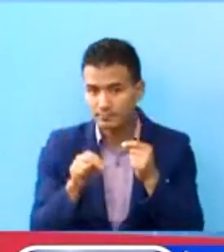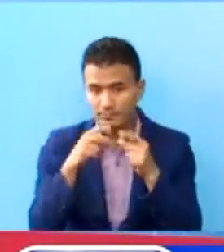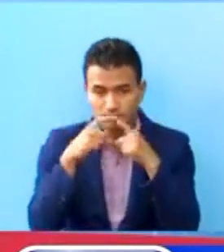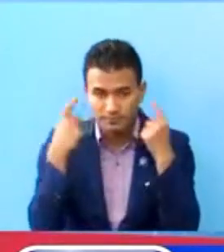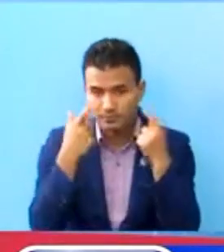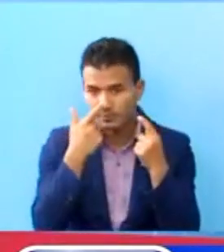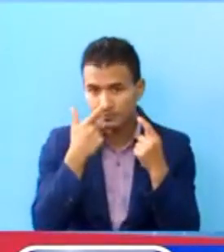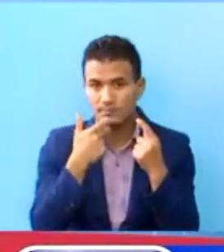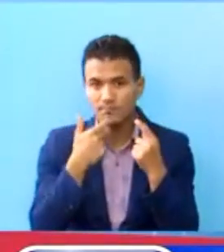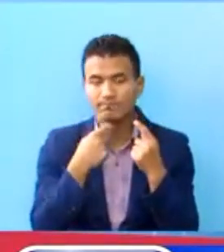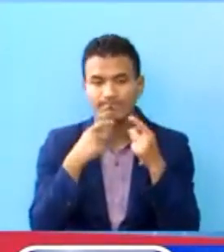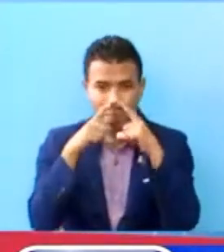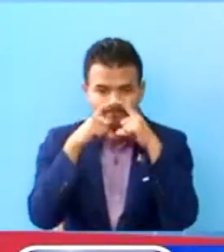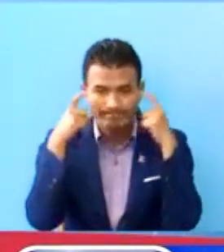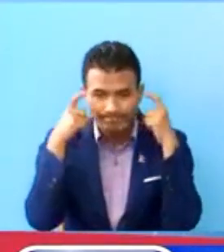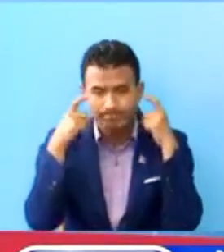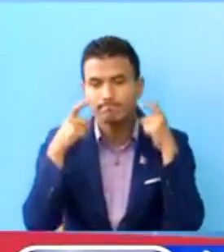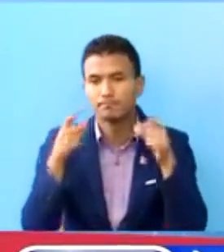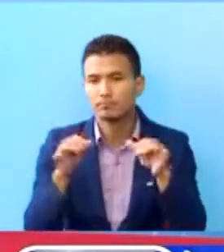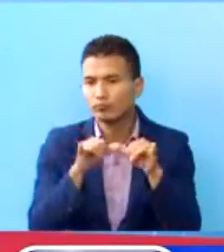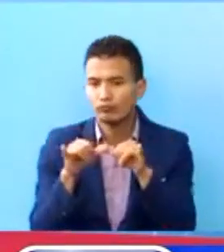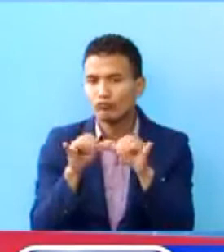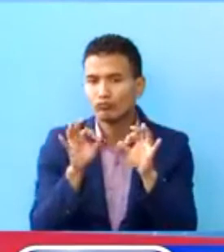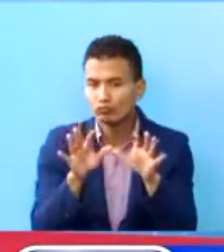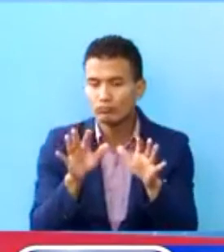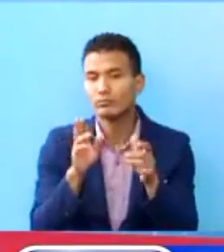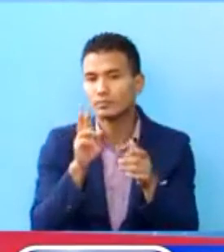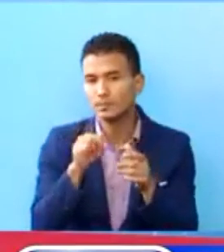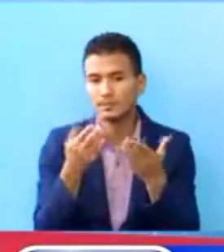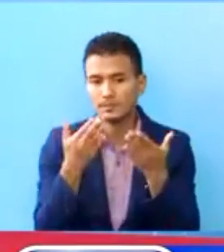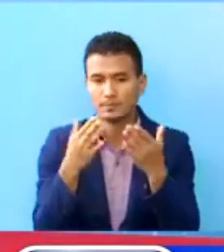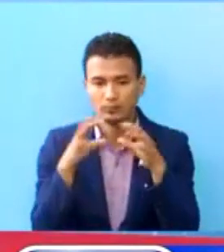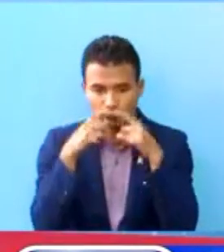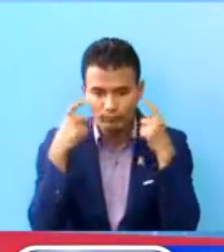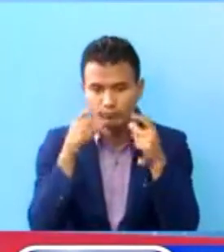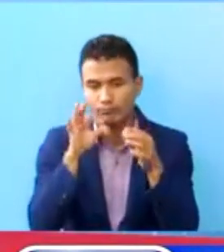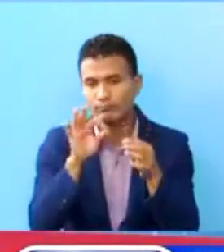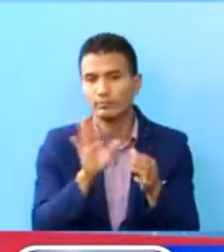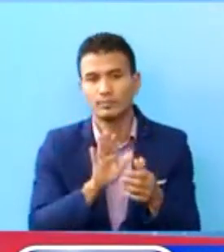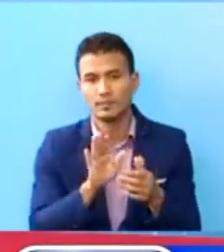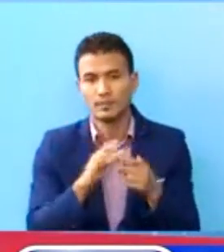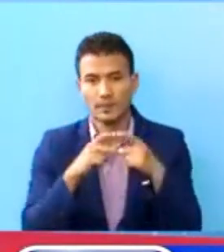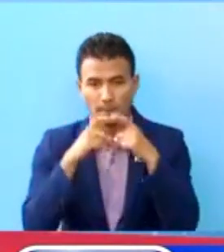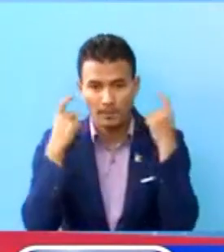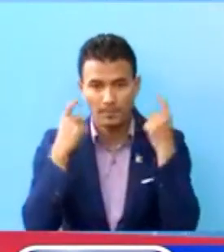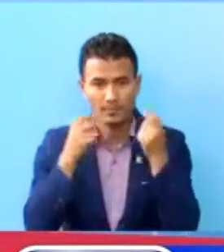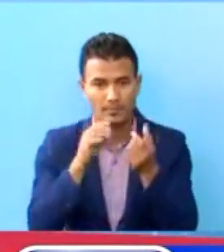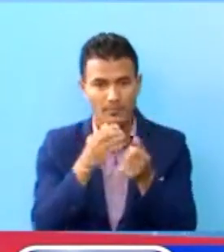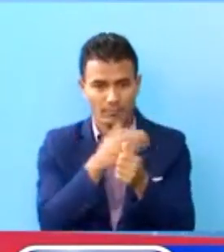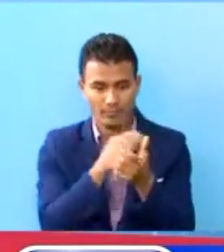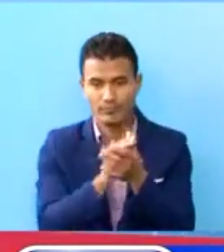मास्कले नाक मुख र चिउँडो राम्रोसँग छोप्ने गरी लगाउने, हातले मास्कलाई नचुने, मास्क फुकाल्नु अघि साबुन पानीले